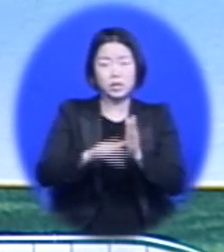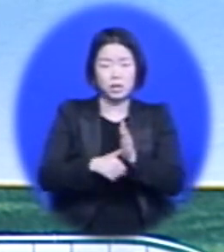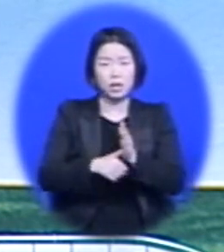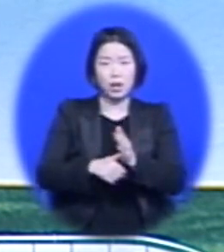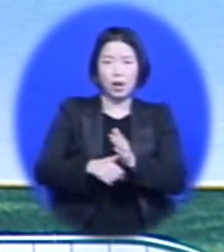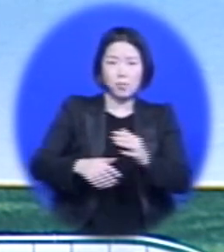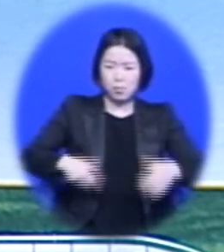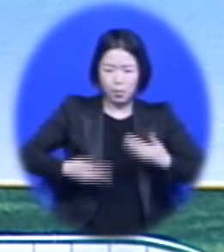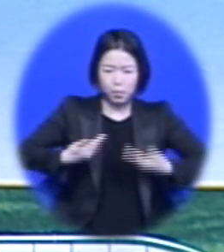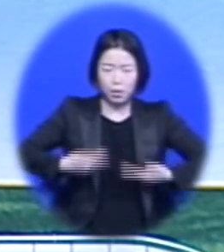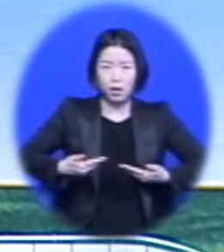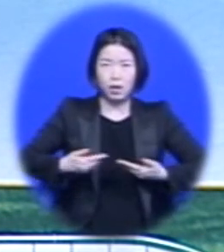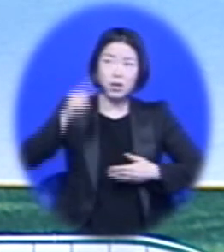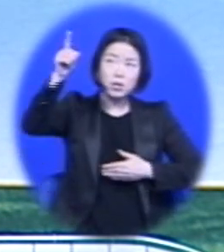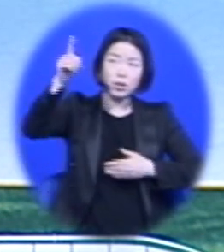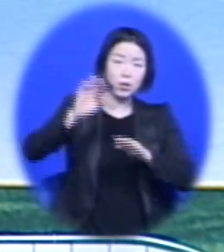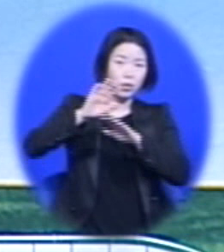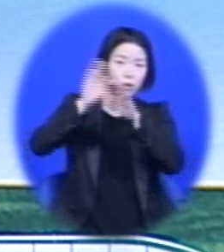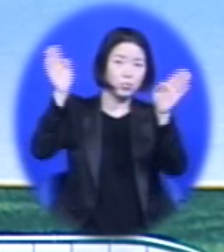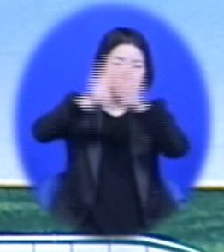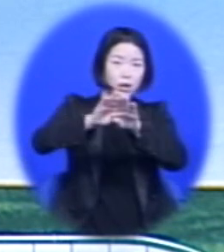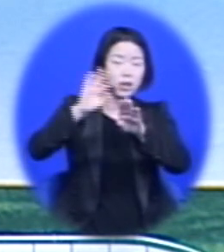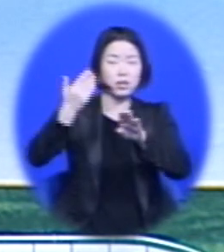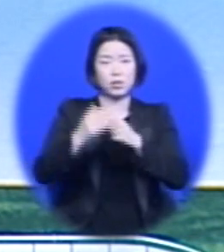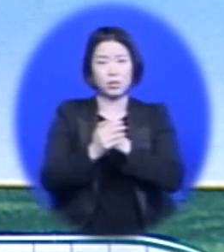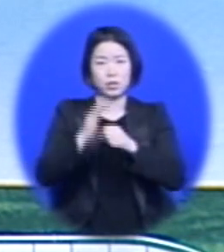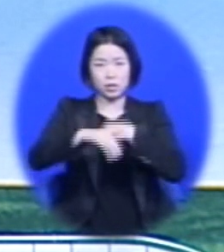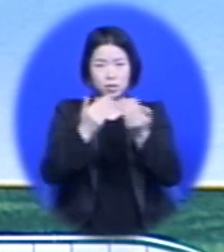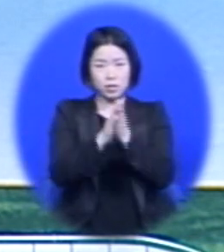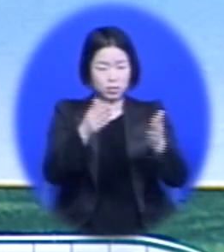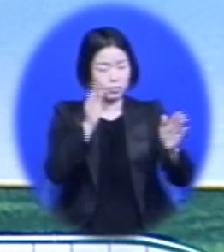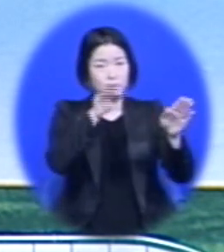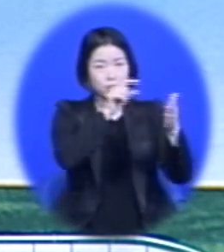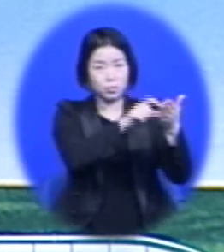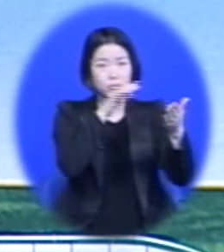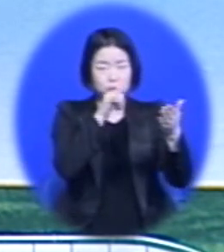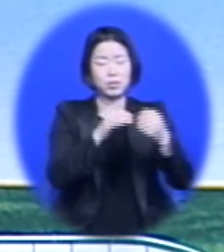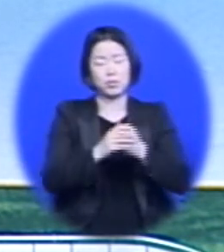되다가 천국문이 닫혀버리고 맙니다. 성경이 말해주고 있는 내용입니다.